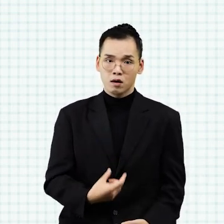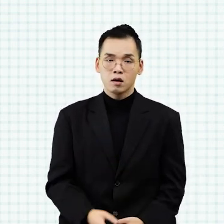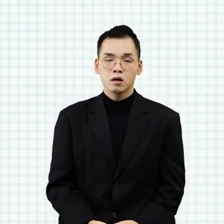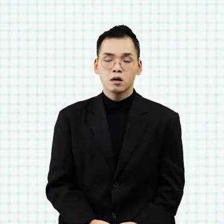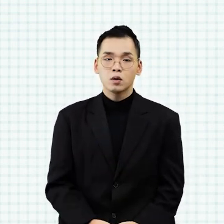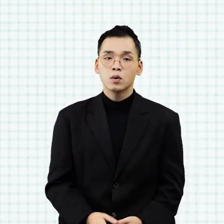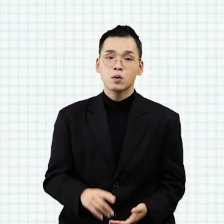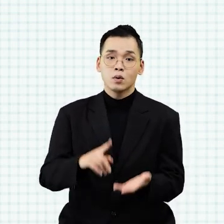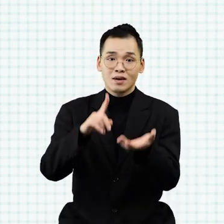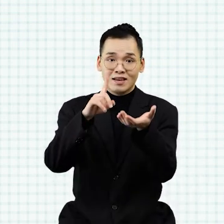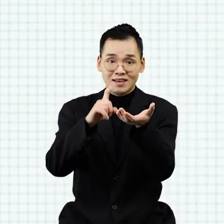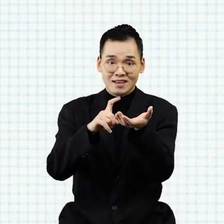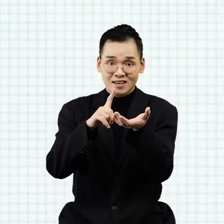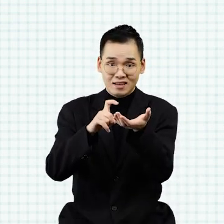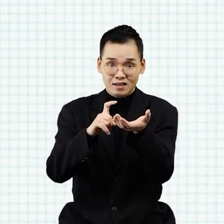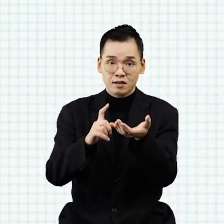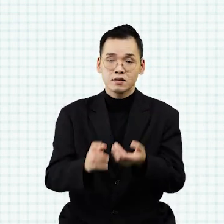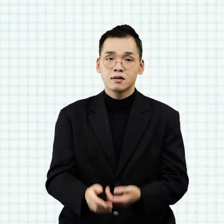손소독제,